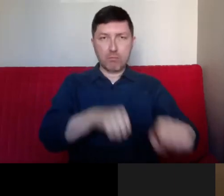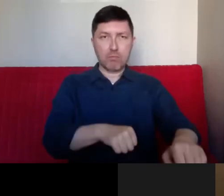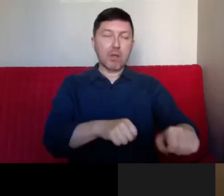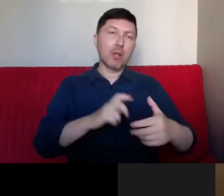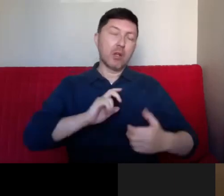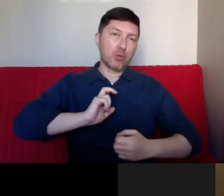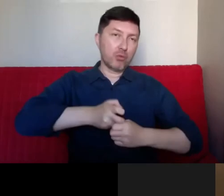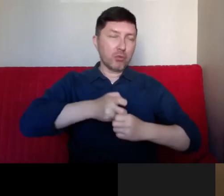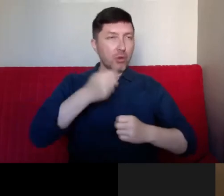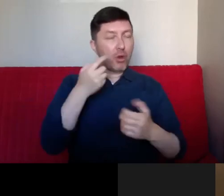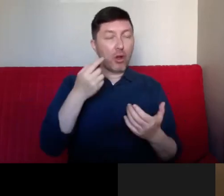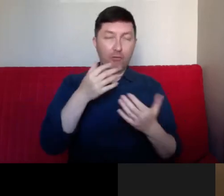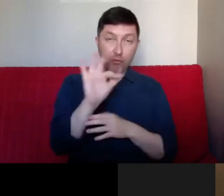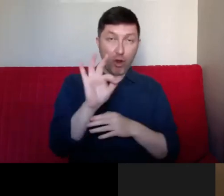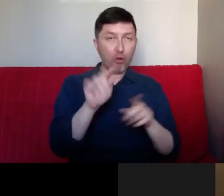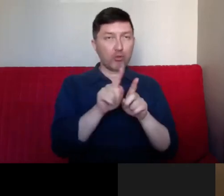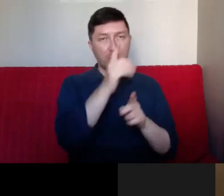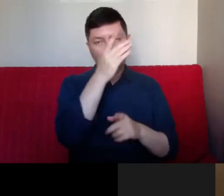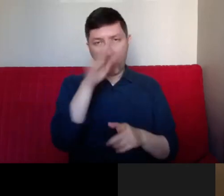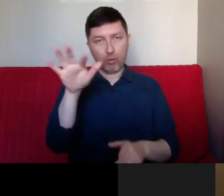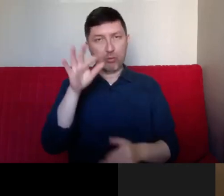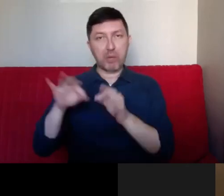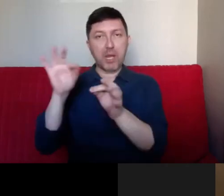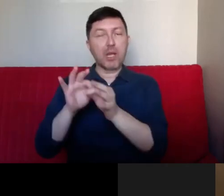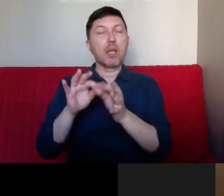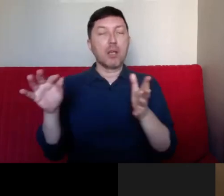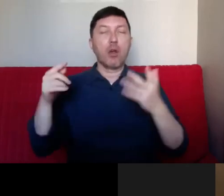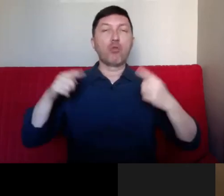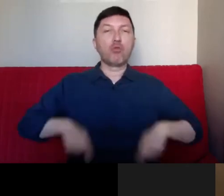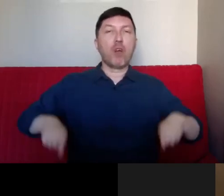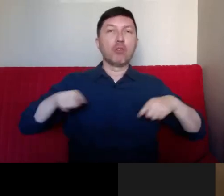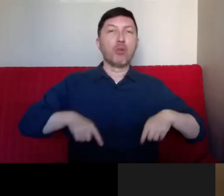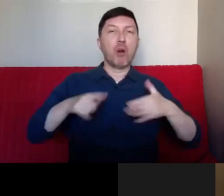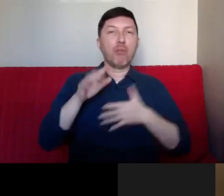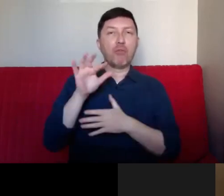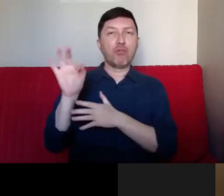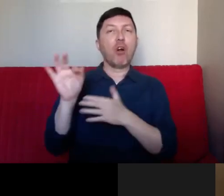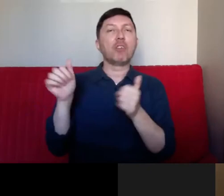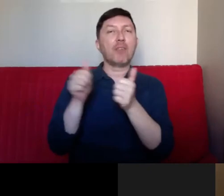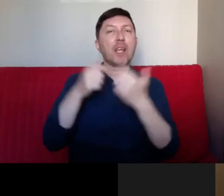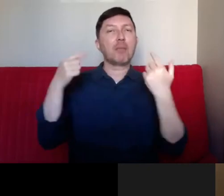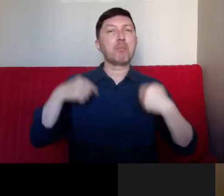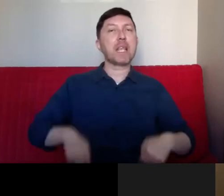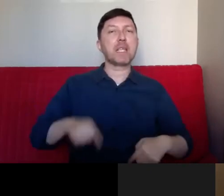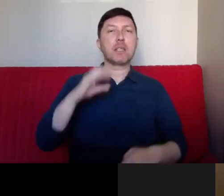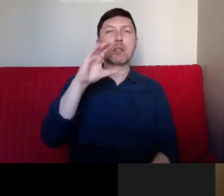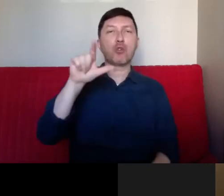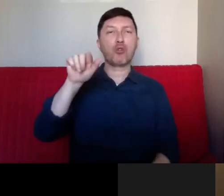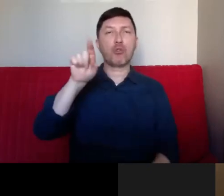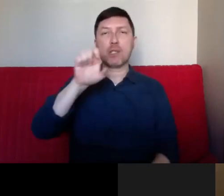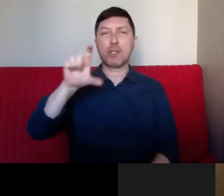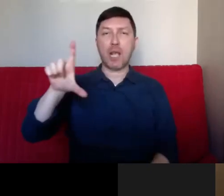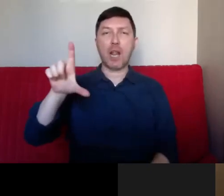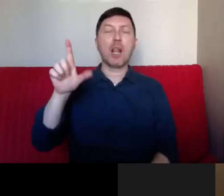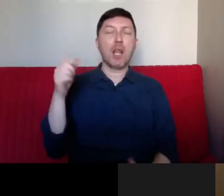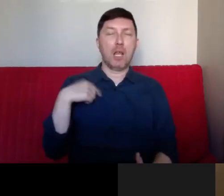ailleurs. Nous avons l'appui en France du gouvernement et de Sophie Cluzel, notre ministre, qui est prête, elle nous